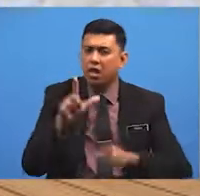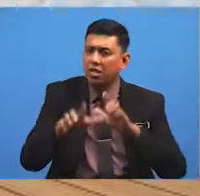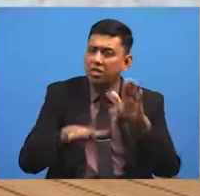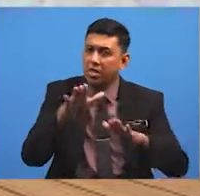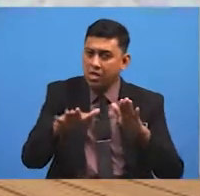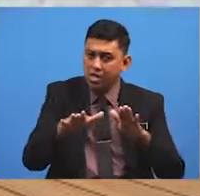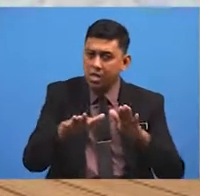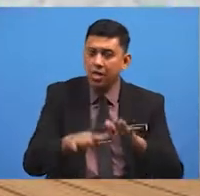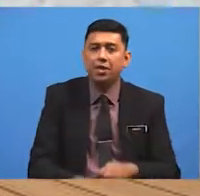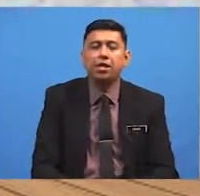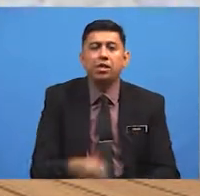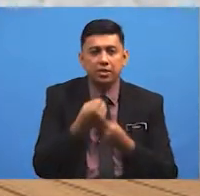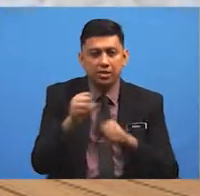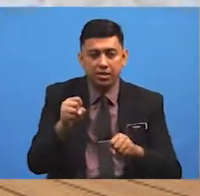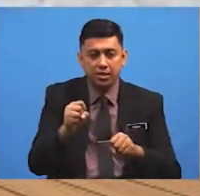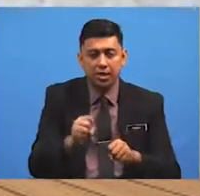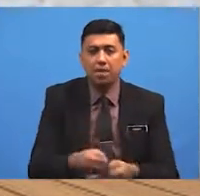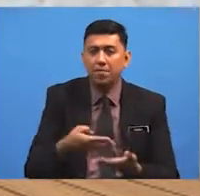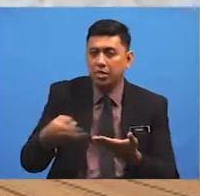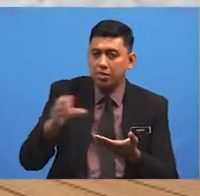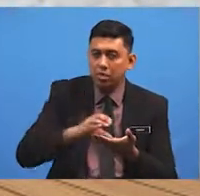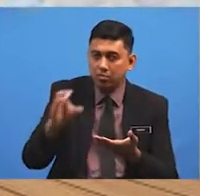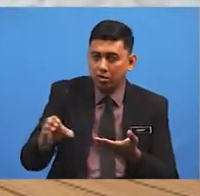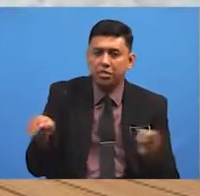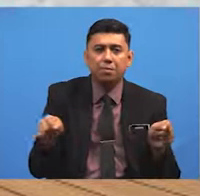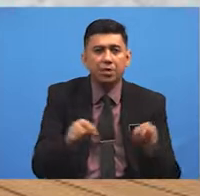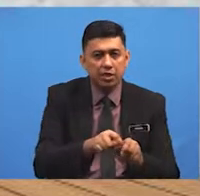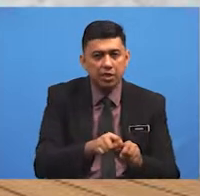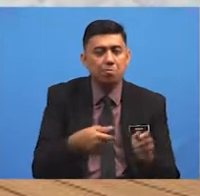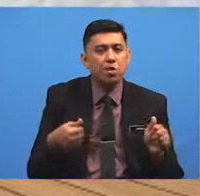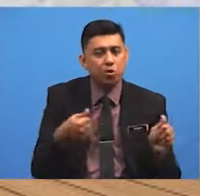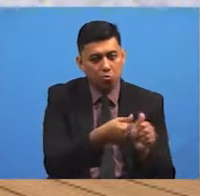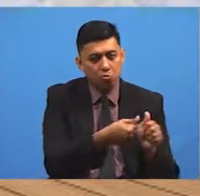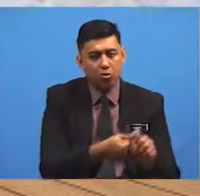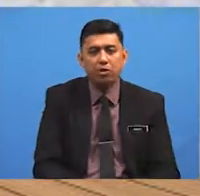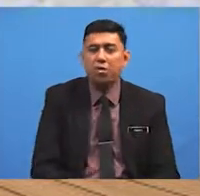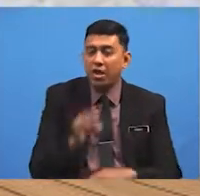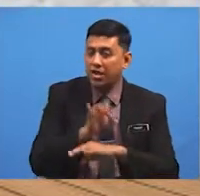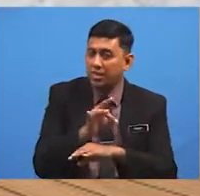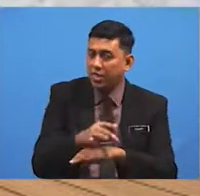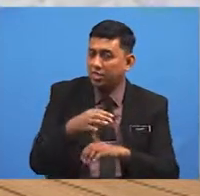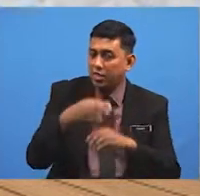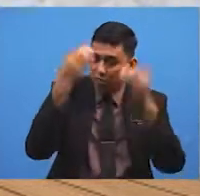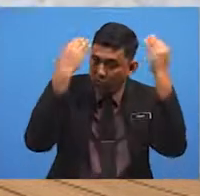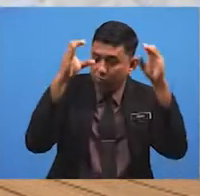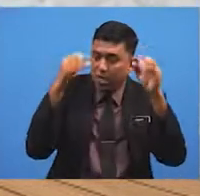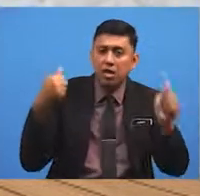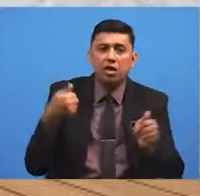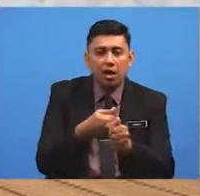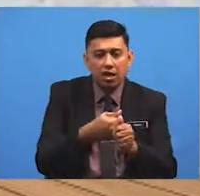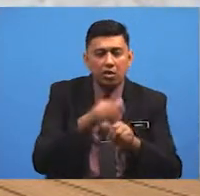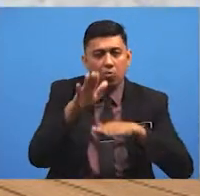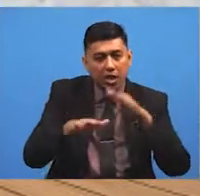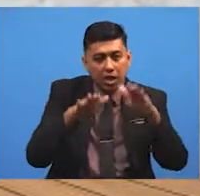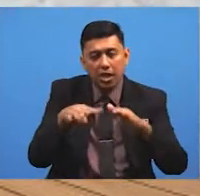menyedihkan belanja uang tunai pilek adalah seperti berikut nasihat c itu ikut langkah-langkah